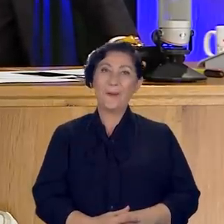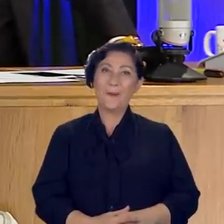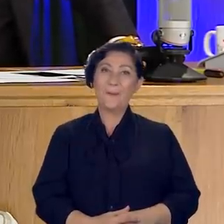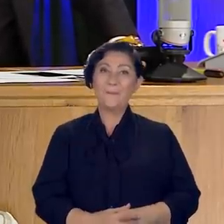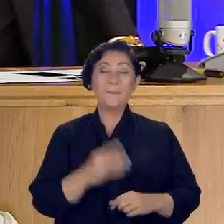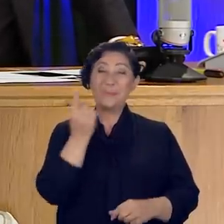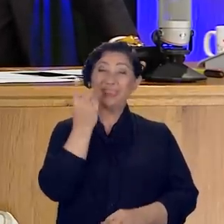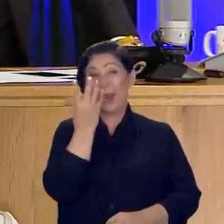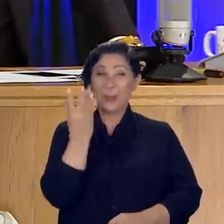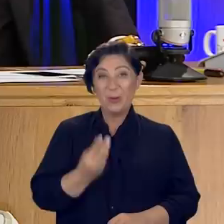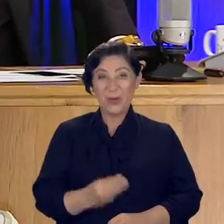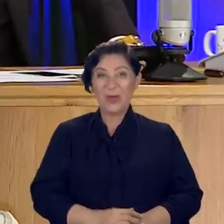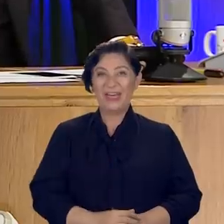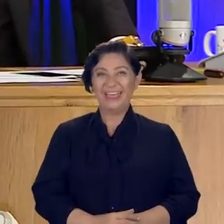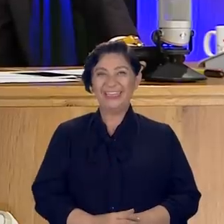Bir şeyler oluyor.